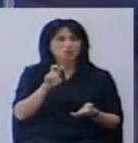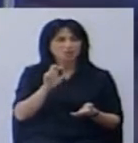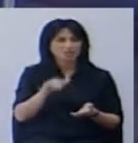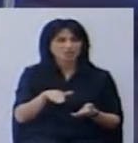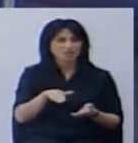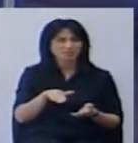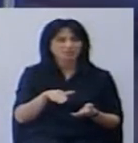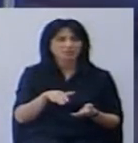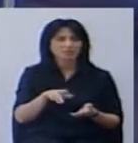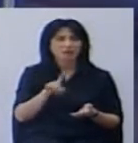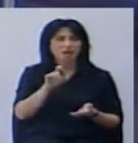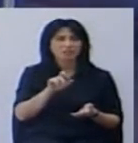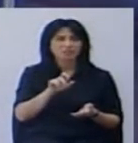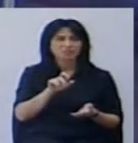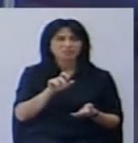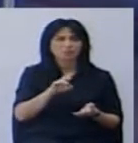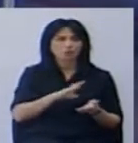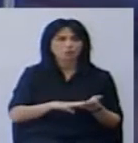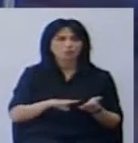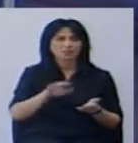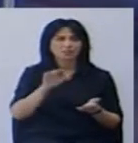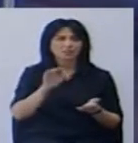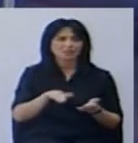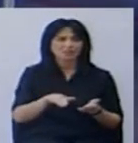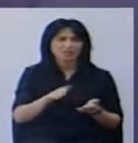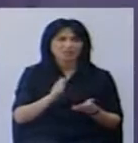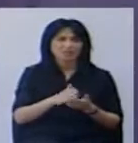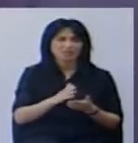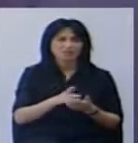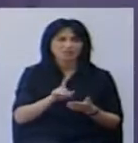არ არის, ხო? 190000, ნუ ჯერჯერობით